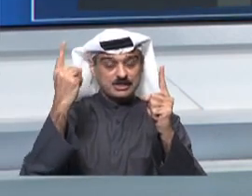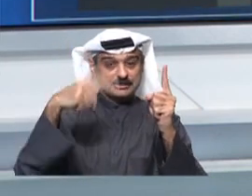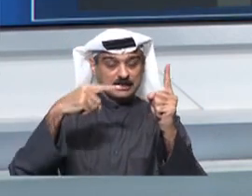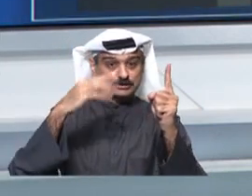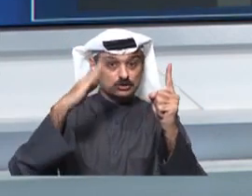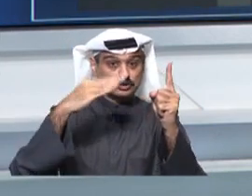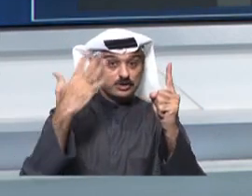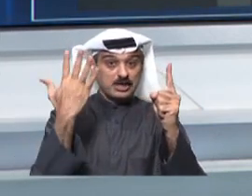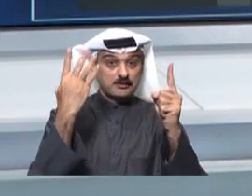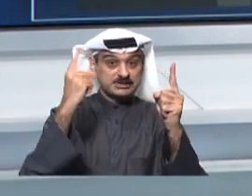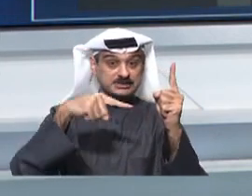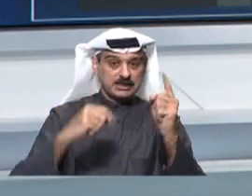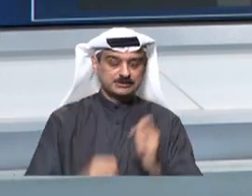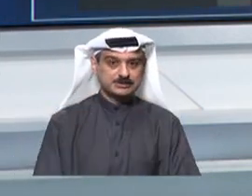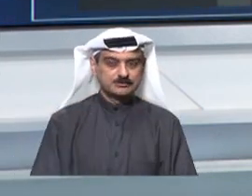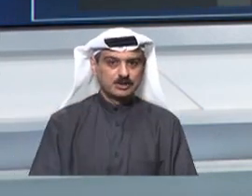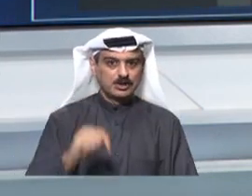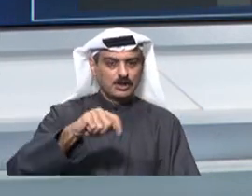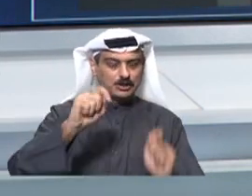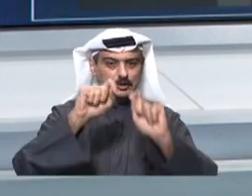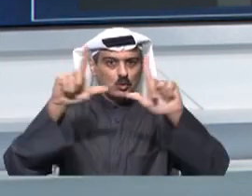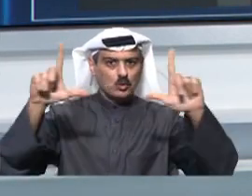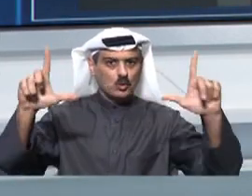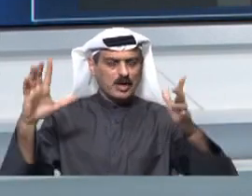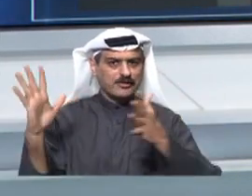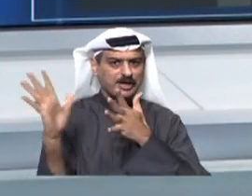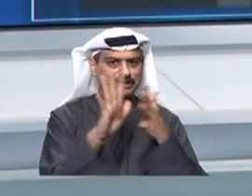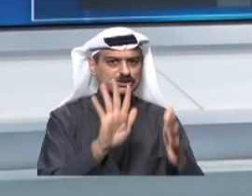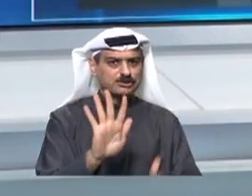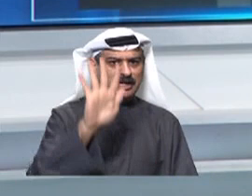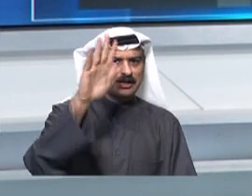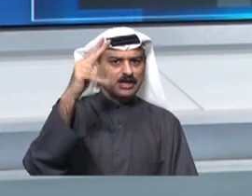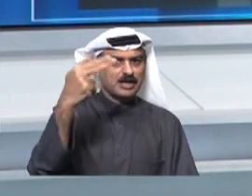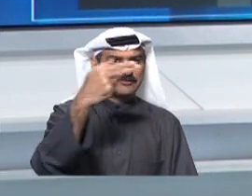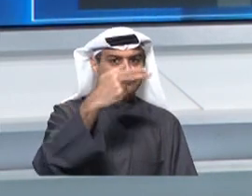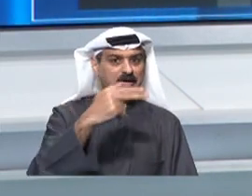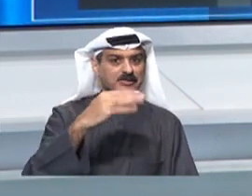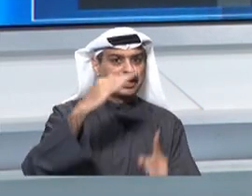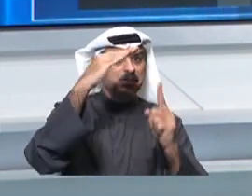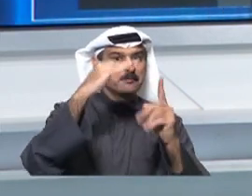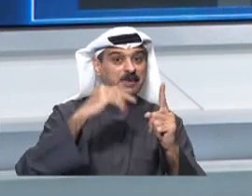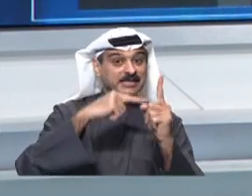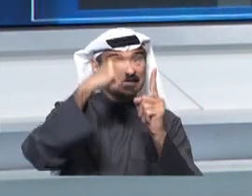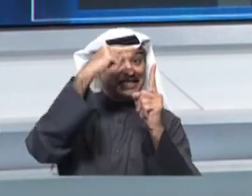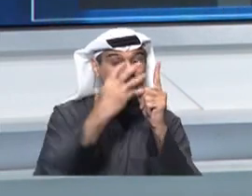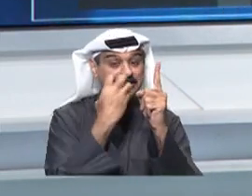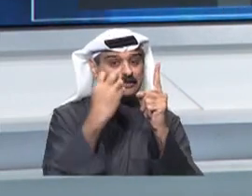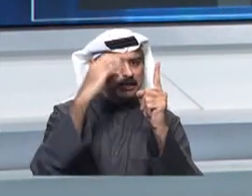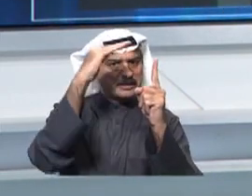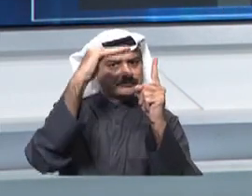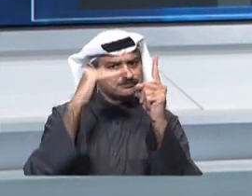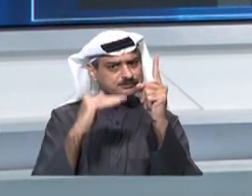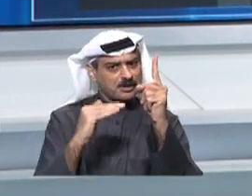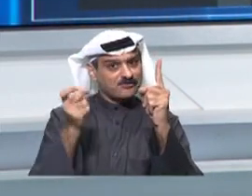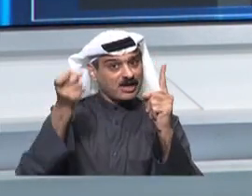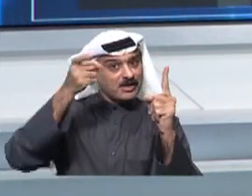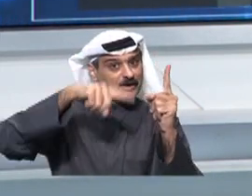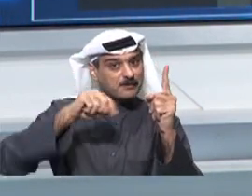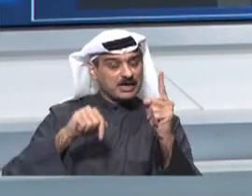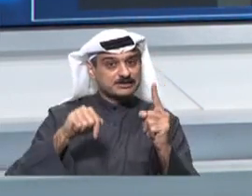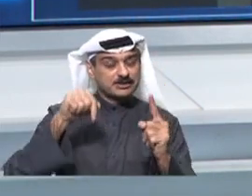مئوية. ونلاحظ مع عودة الهواء الشمالي الغربي راح يكون هناك انخفاض ملحوظ في درجات الحرارة خلال يوم الغد